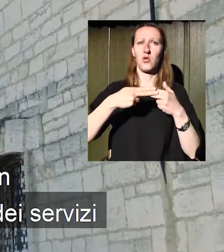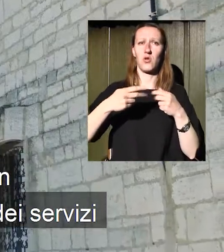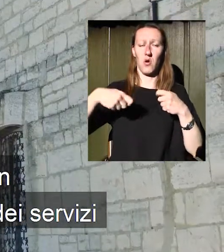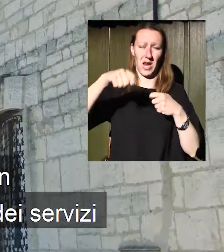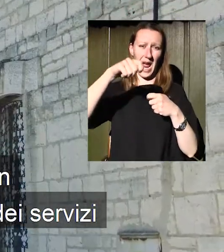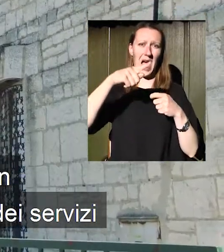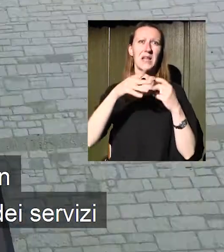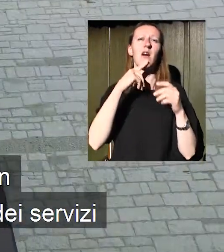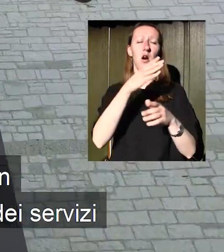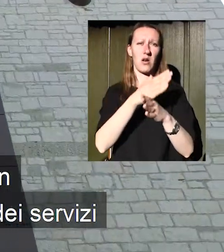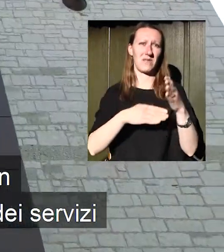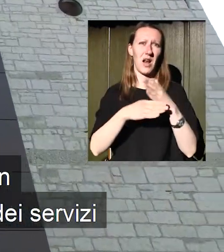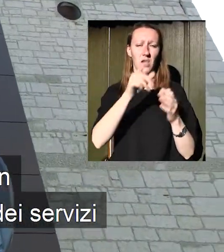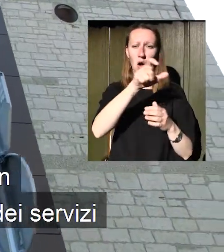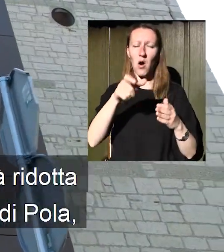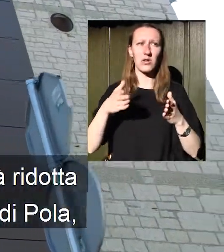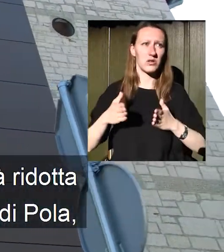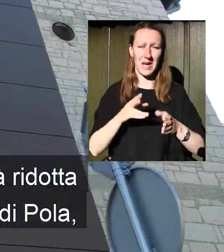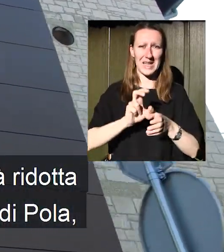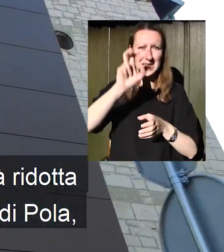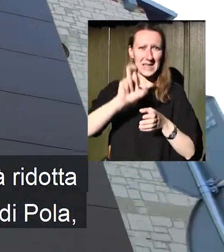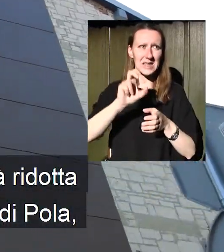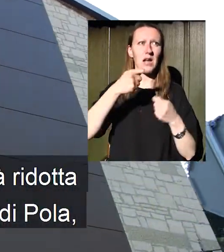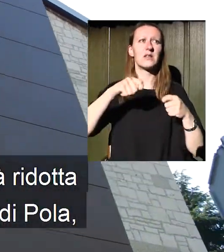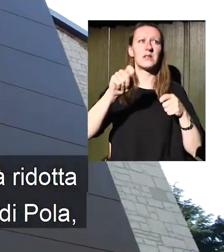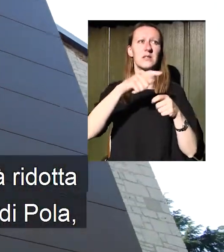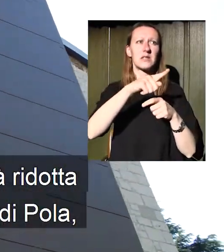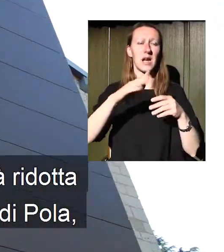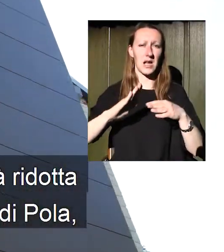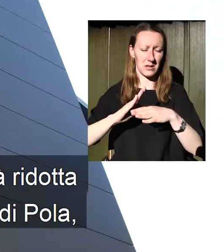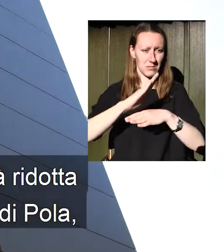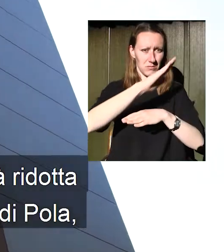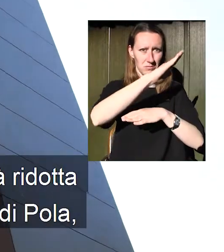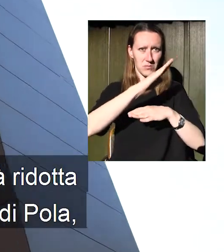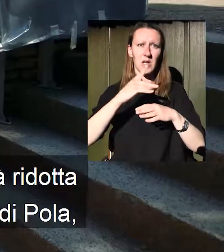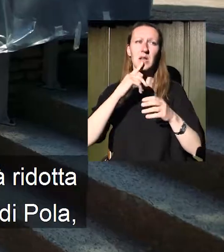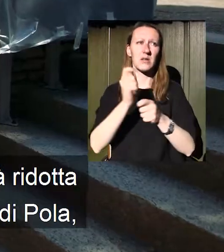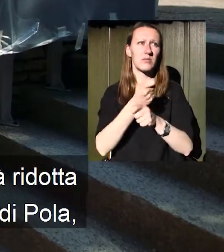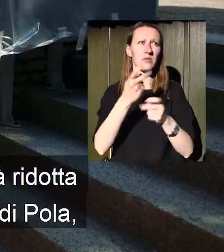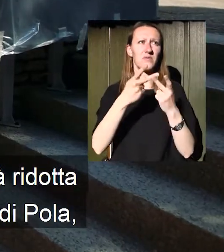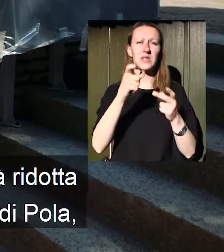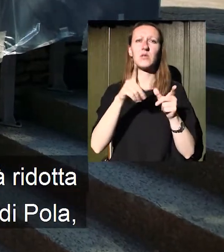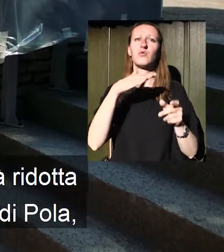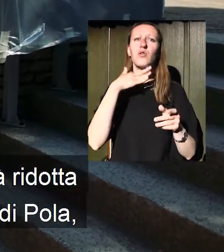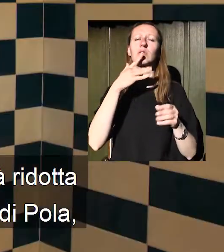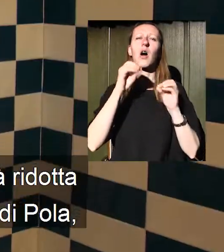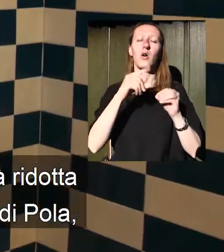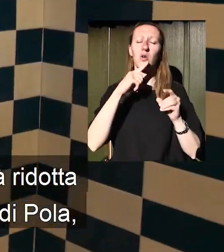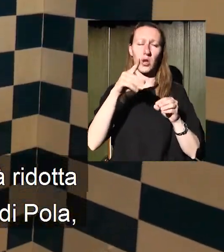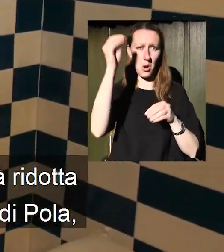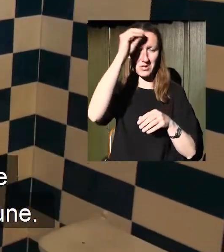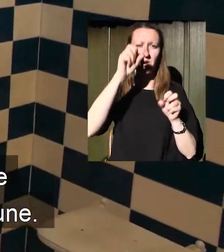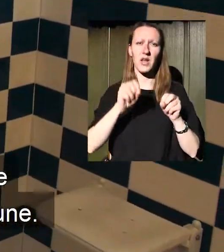s invaliditetom i smanjene pokretljivosti, izgradnja koso podizne platforme i adaptacija sanitarija u školi za odgoj i obrazovanje